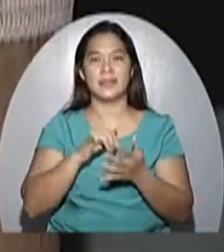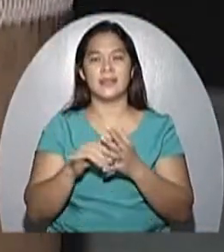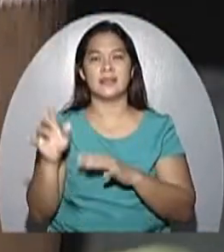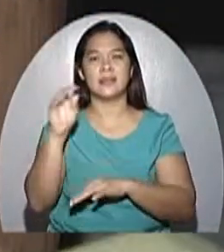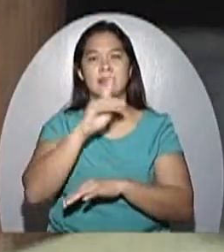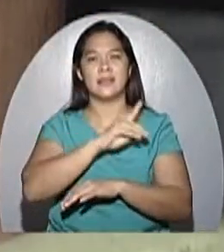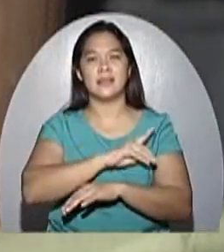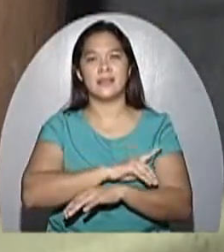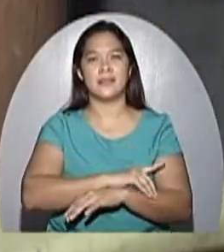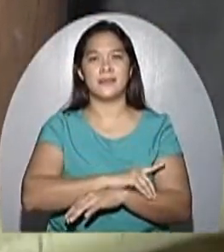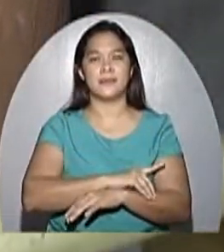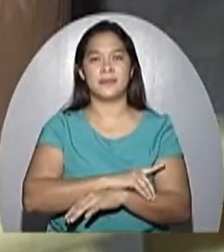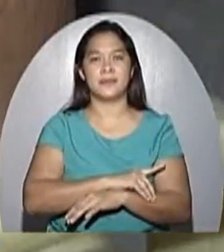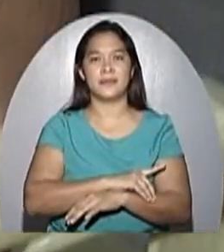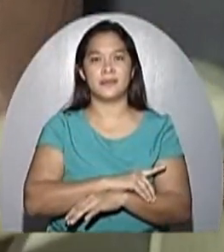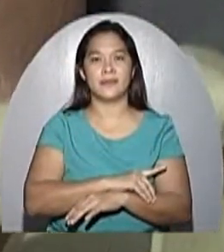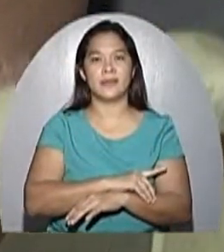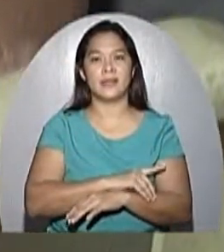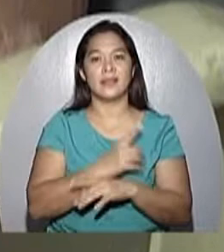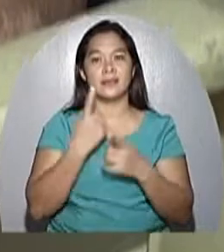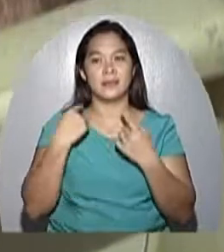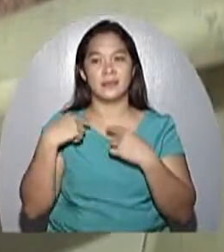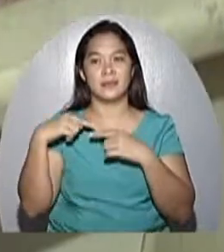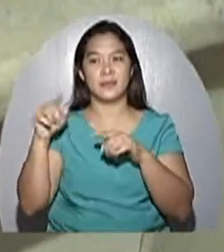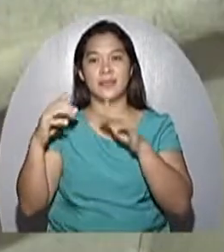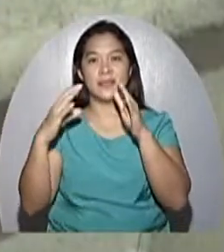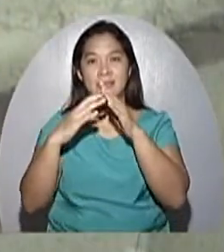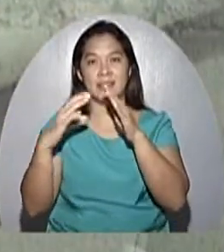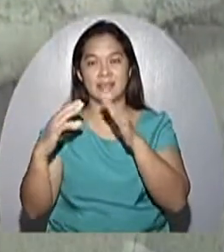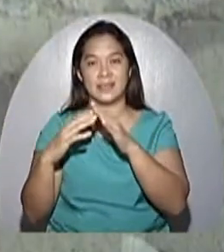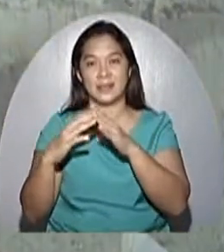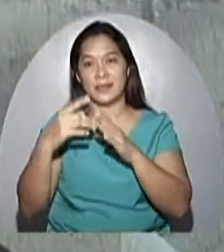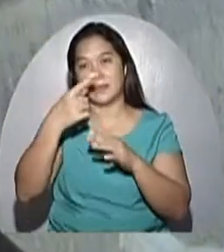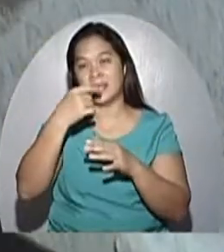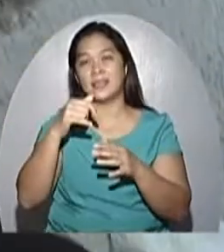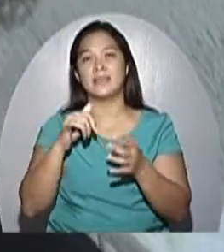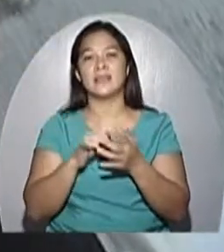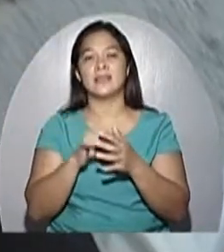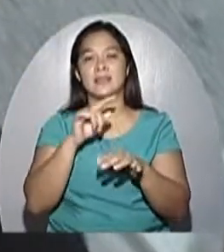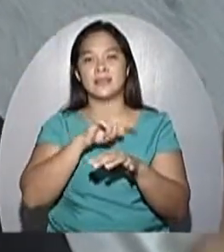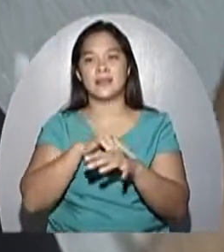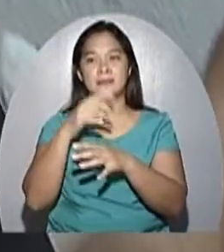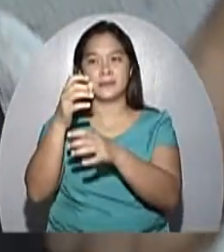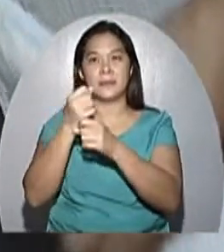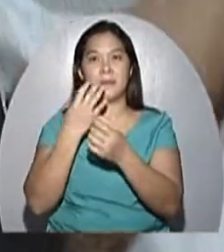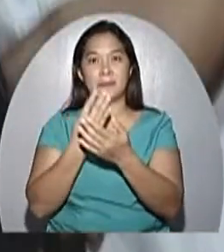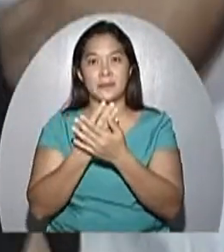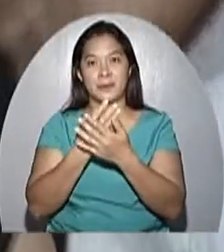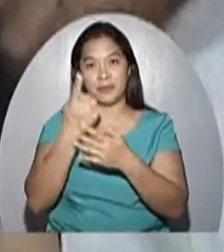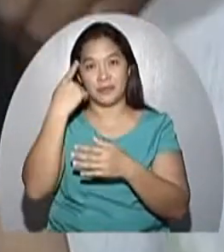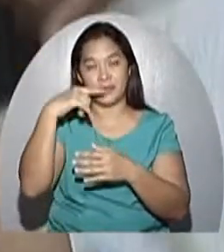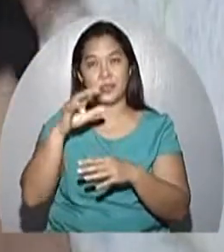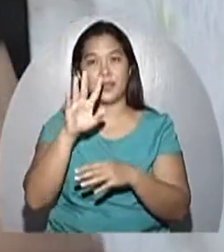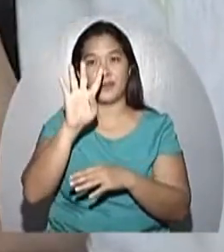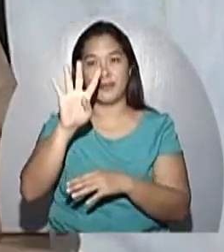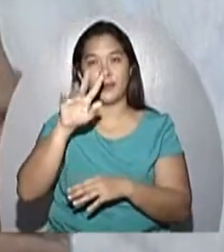2016. Yun pong araw na yun, ma'am. Punta ko sa bayan, ma'am, kasi oras yun ng pagkuha namin sa